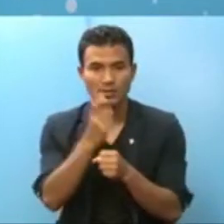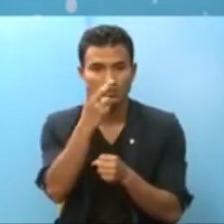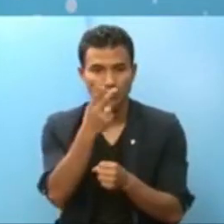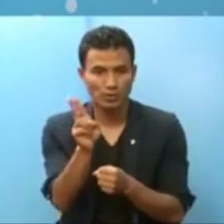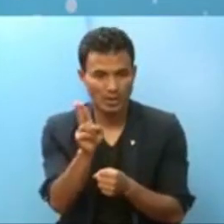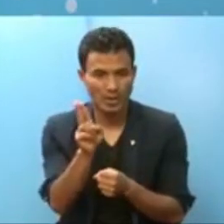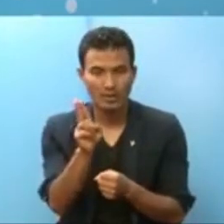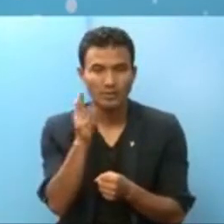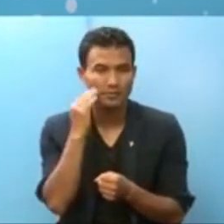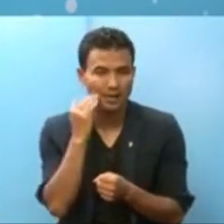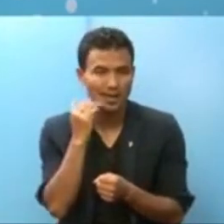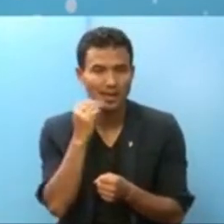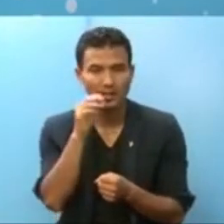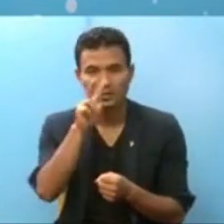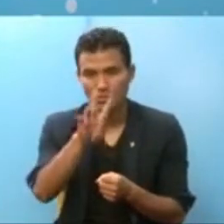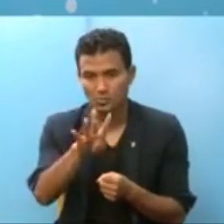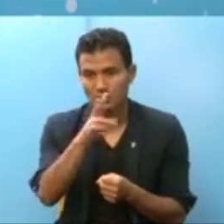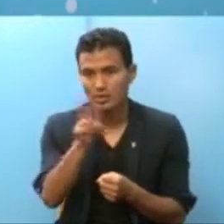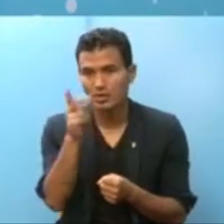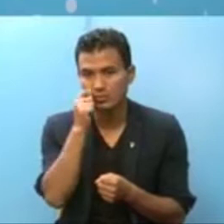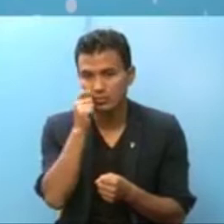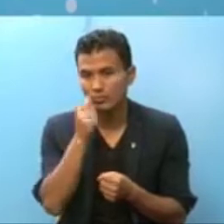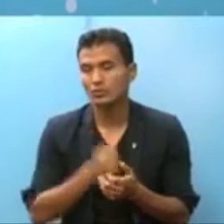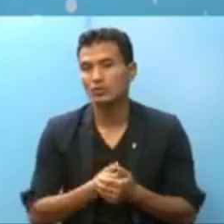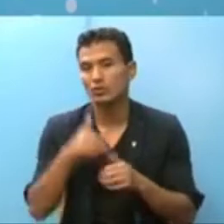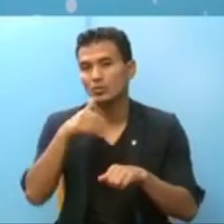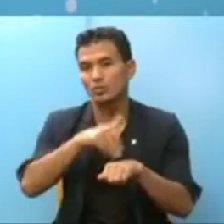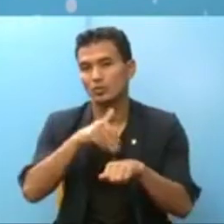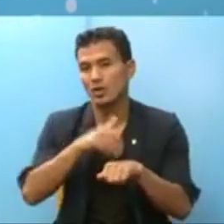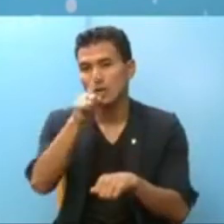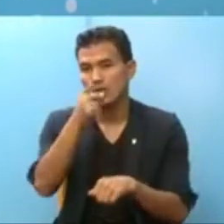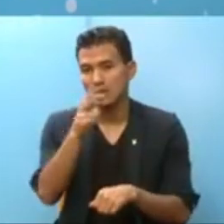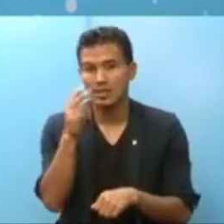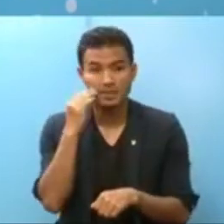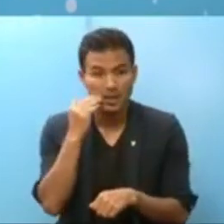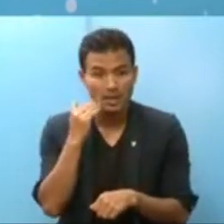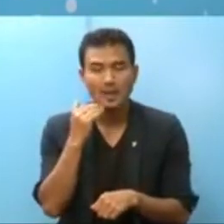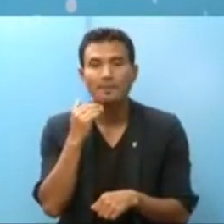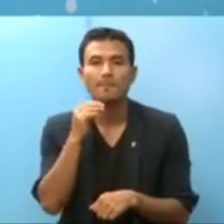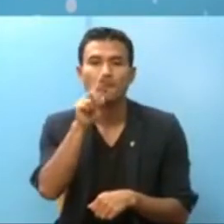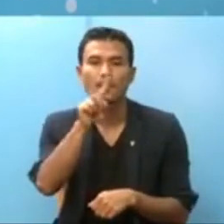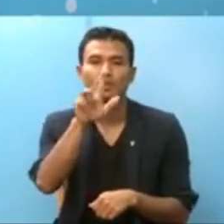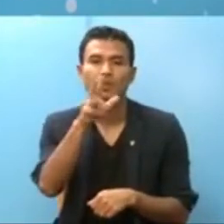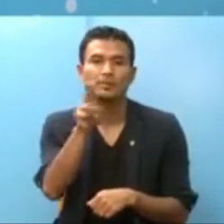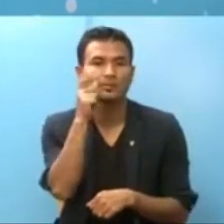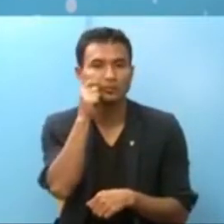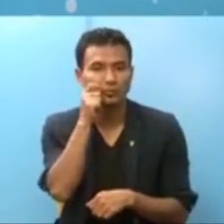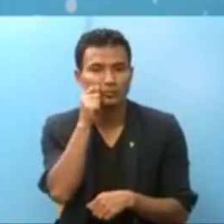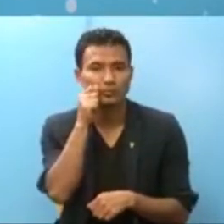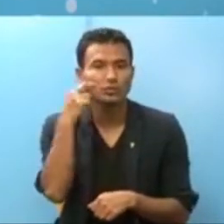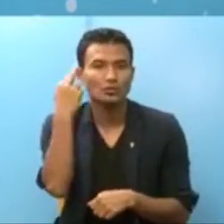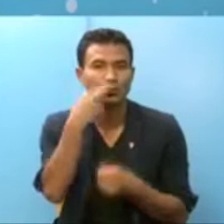दुई जना महिलार दुई जना पुरुष्ट पिवठान का एक जना महिलार दुई जना पुरुष्ट